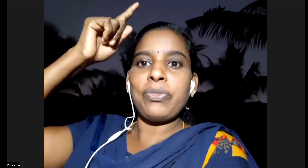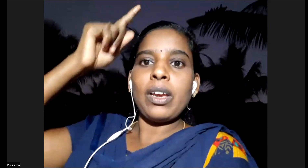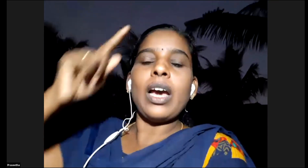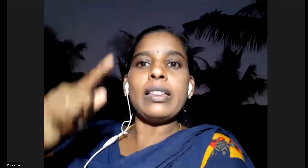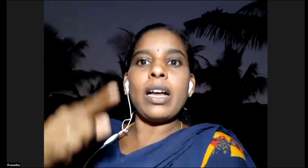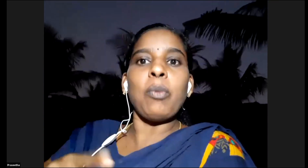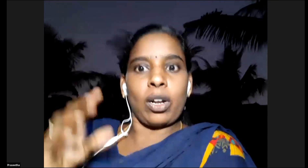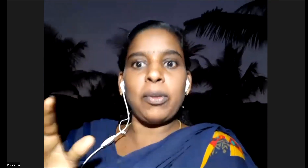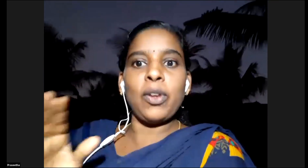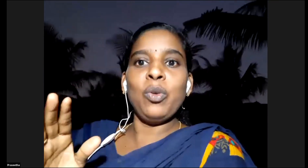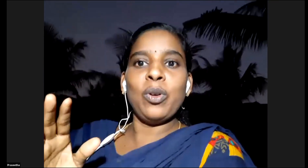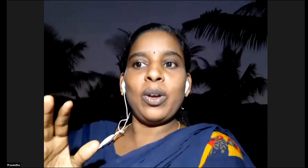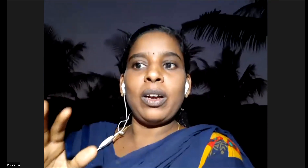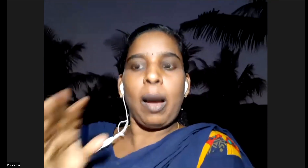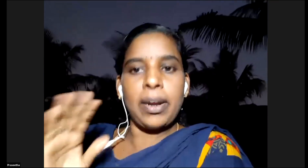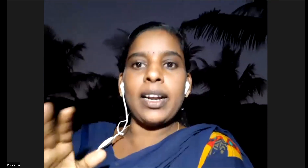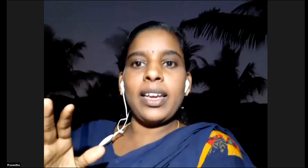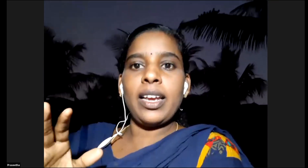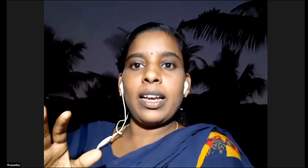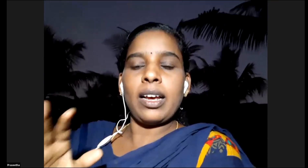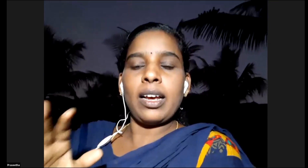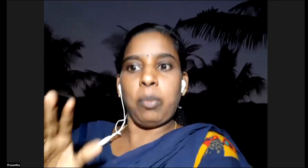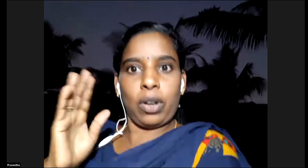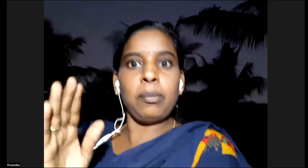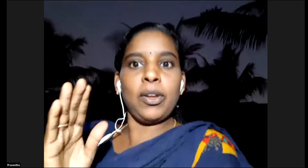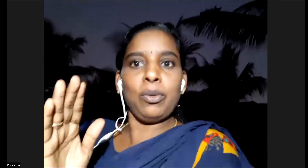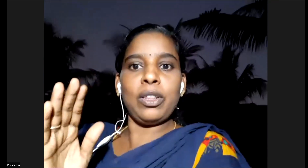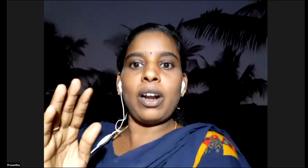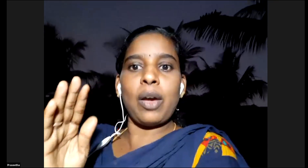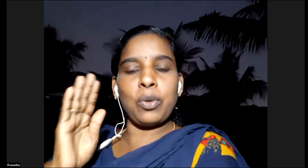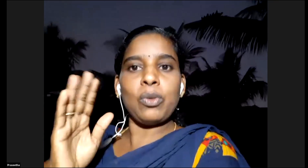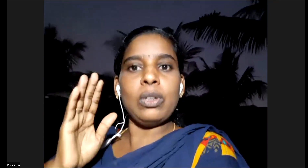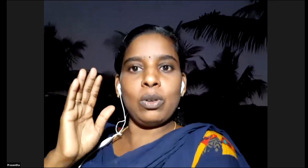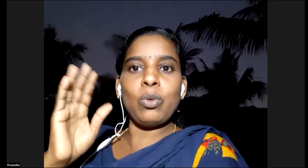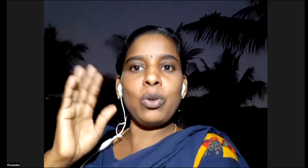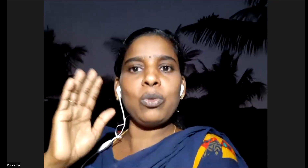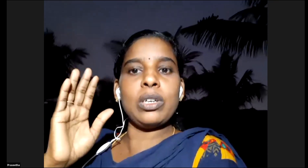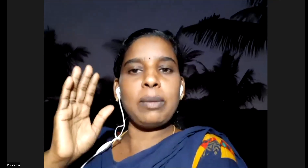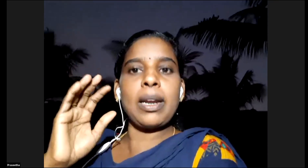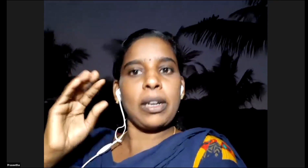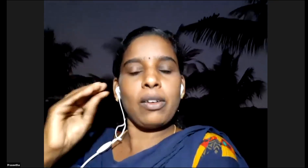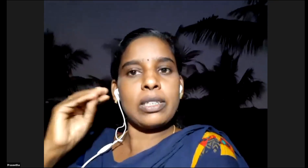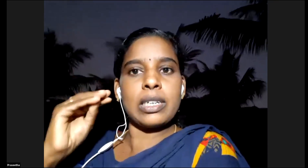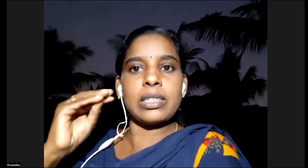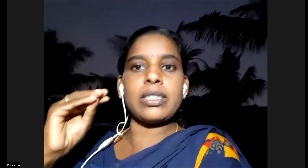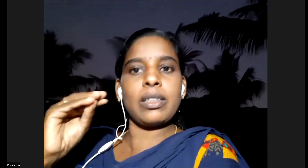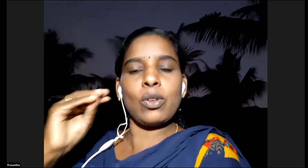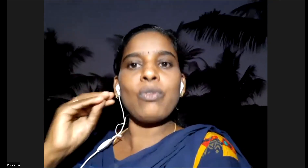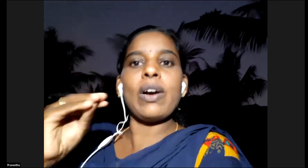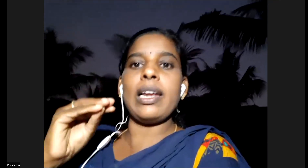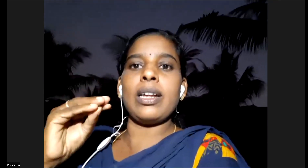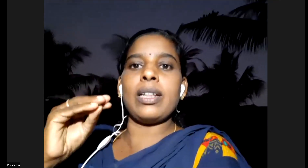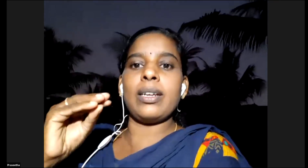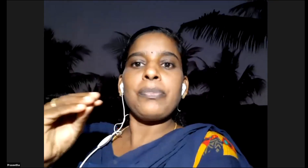ഓടും. അതെന്താ പൊട്ടമ്പിനും ആ പേടി, അതാണ് പൊട്ടമ്പിനും എന്നുള്ള ഒരു ഒരു എന്താ പറയാ മറ്റുള്ളവർ സൃഷ്ടിച്ചെടുത്ത